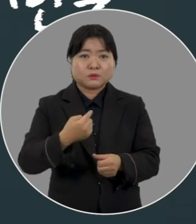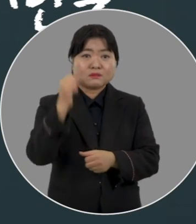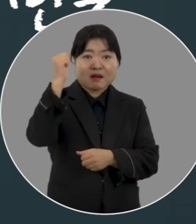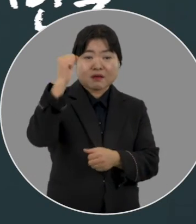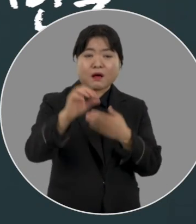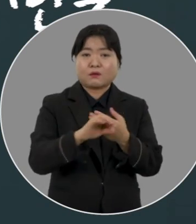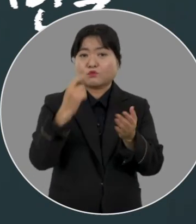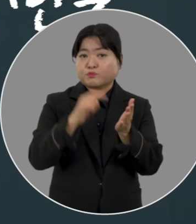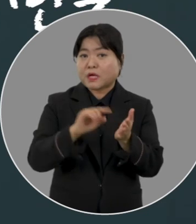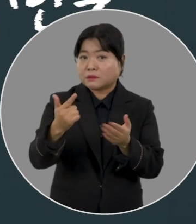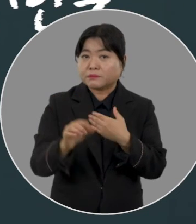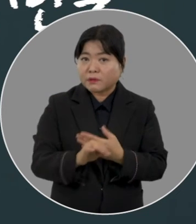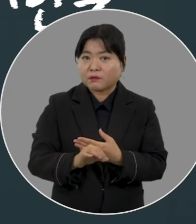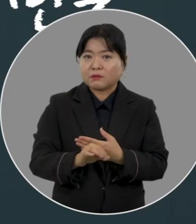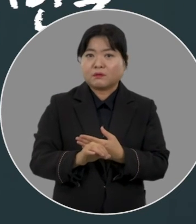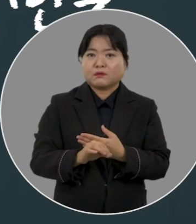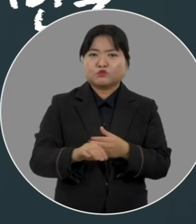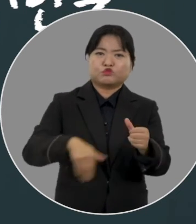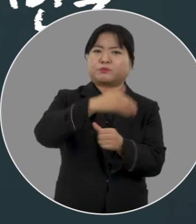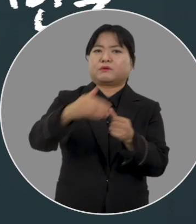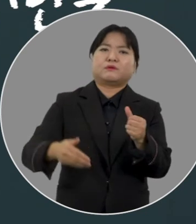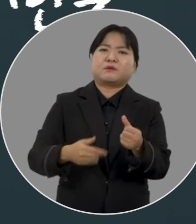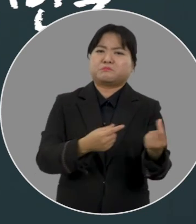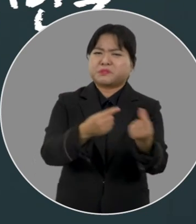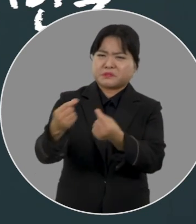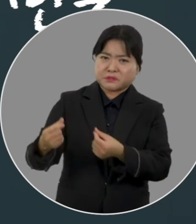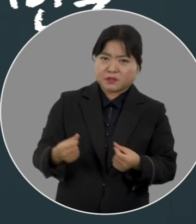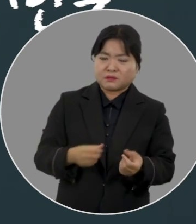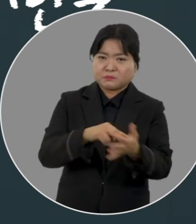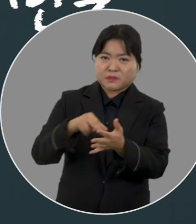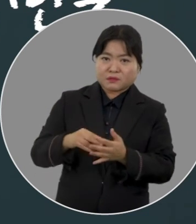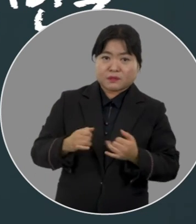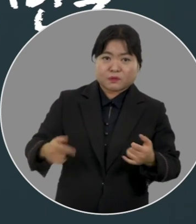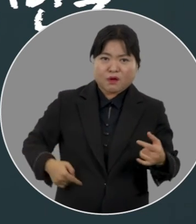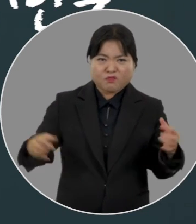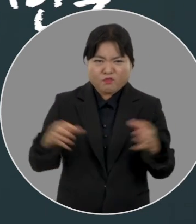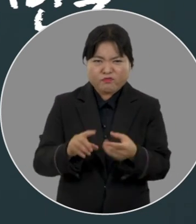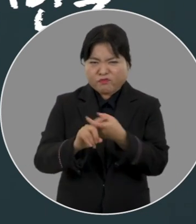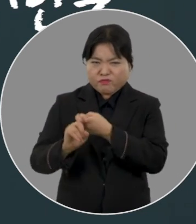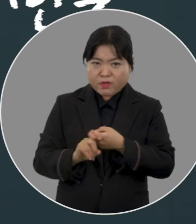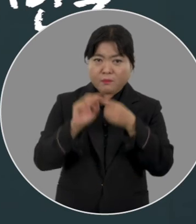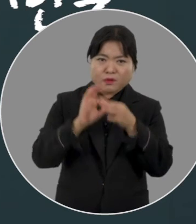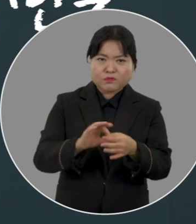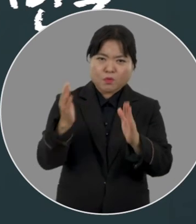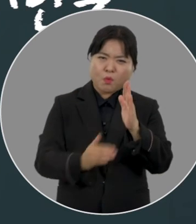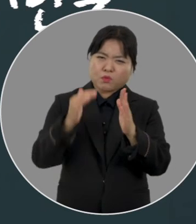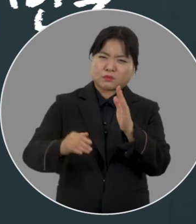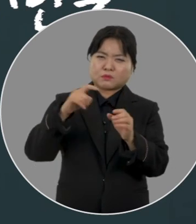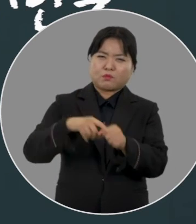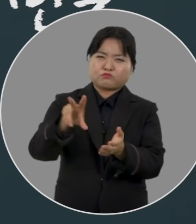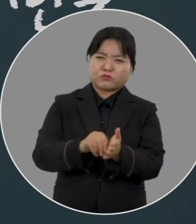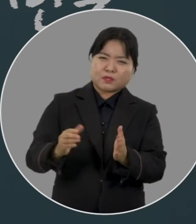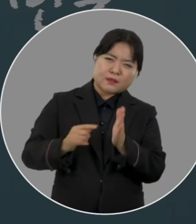게 만만치가 않다면 주변에 비슷한 입장에 있는 사람들과 연대하면서 공식적인 문제